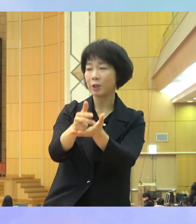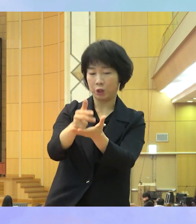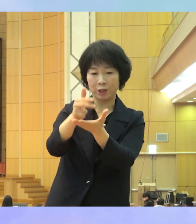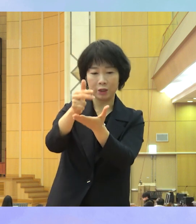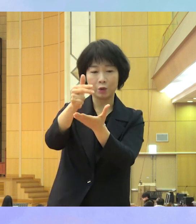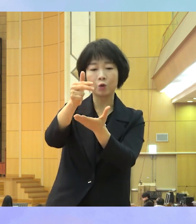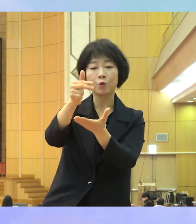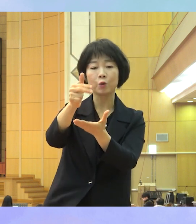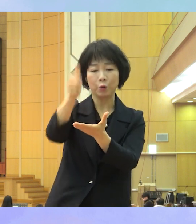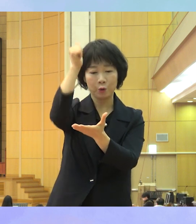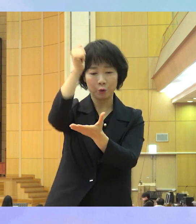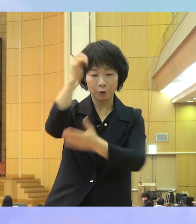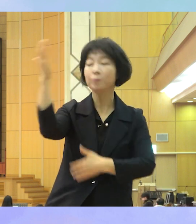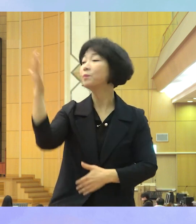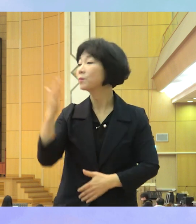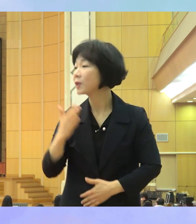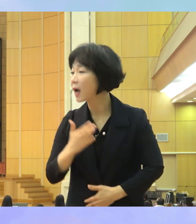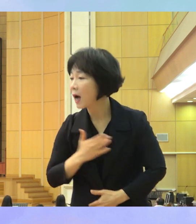영원하신 주,